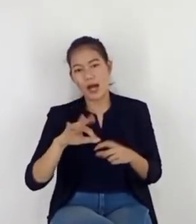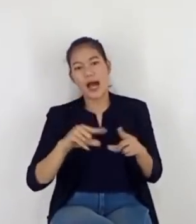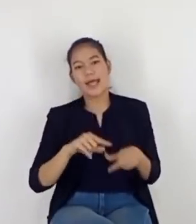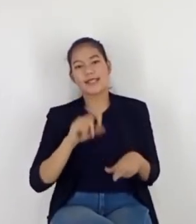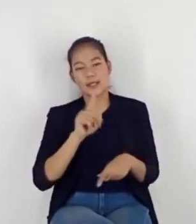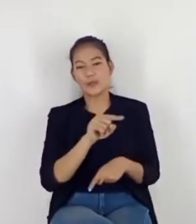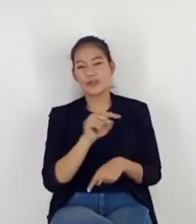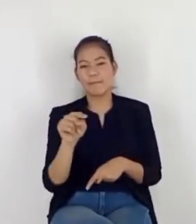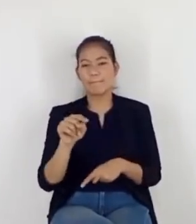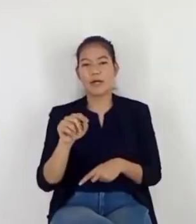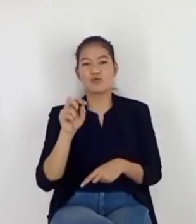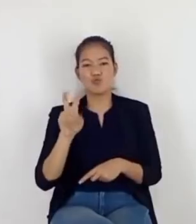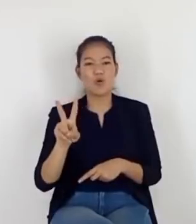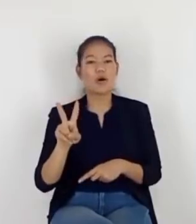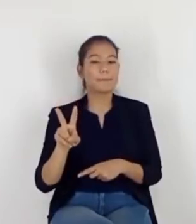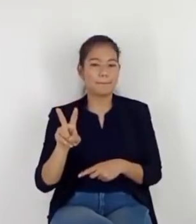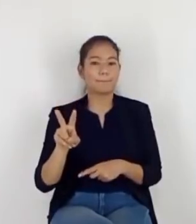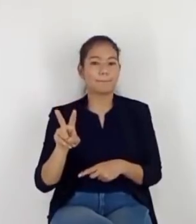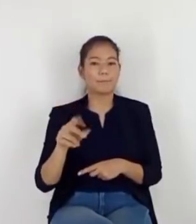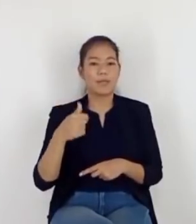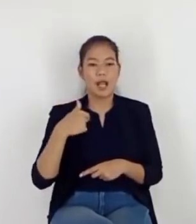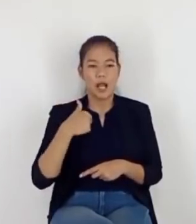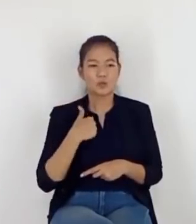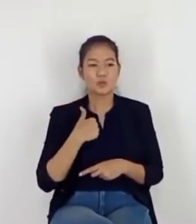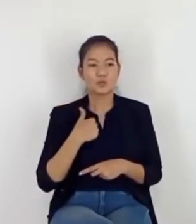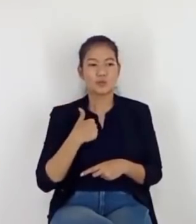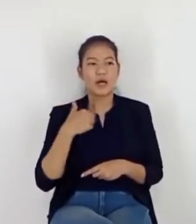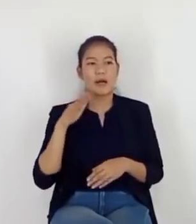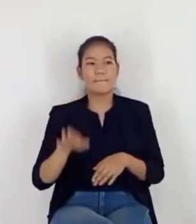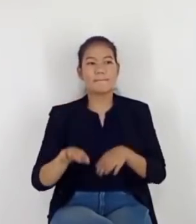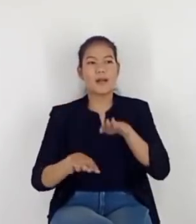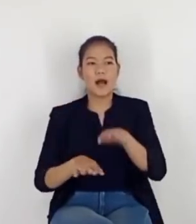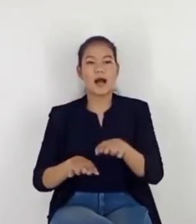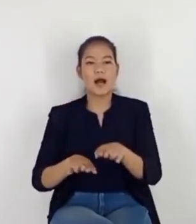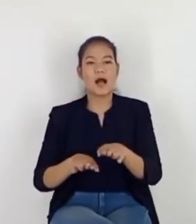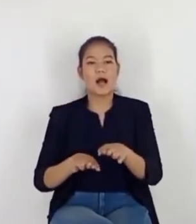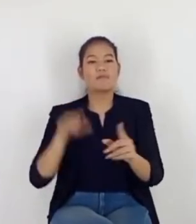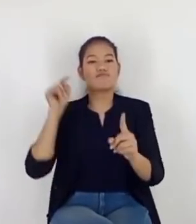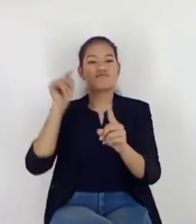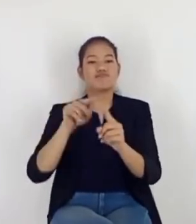yang ke-1 sampai yang ke-2, Aku melangkah ke rumah Tuhan.